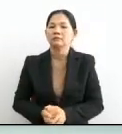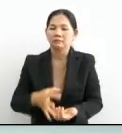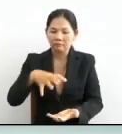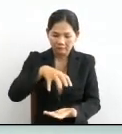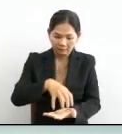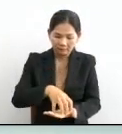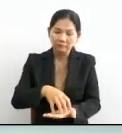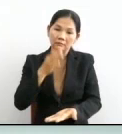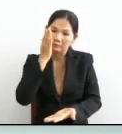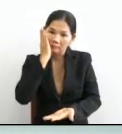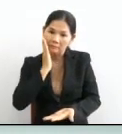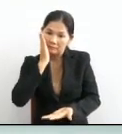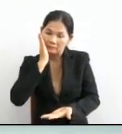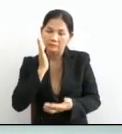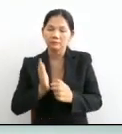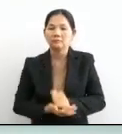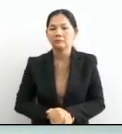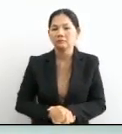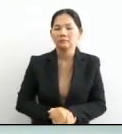nông bái